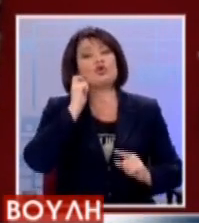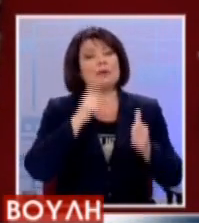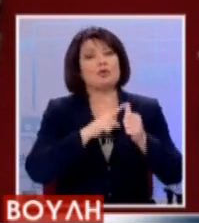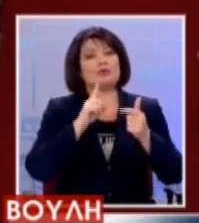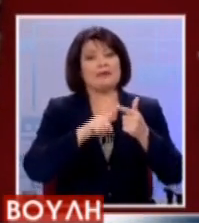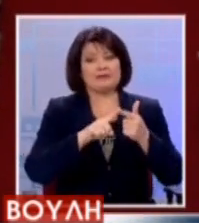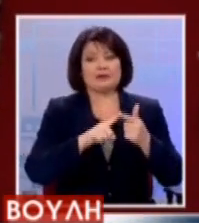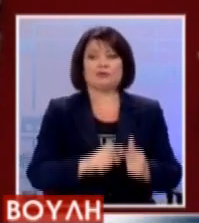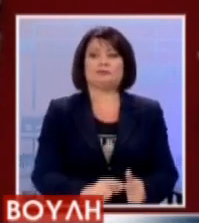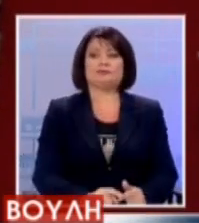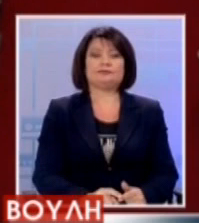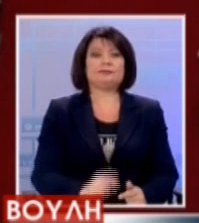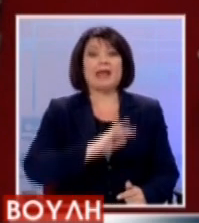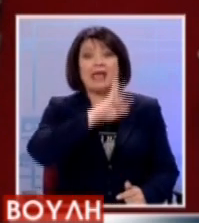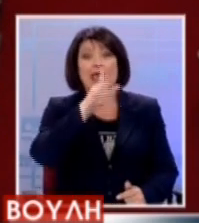Δεύτερο.